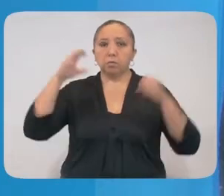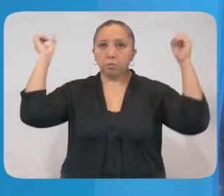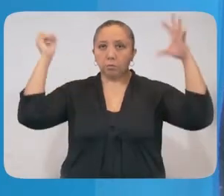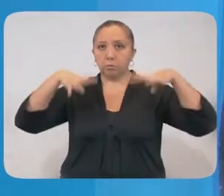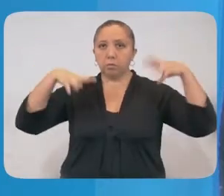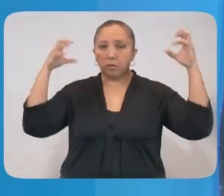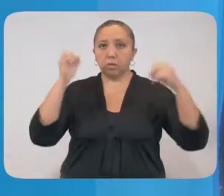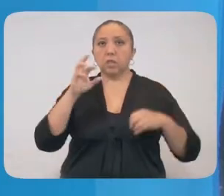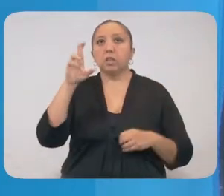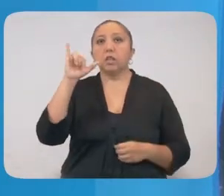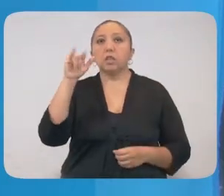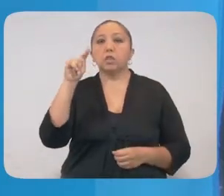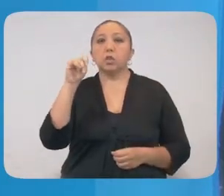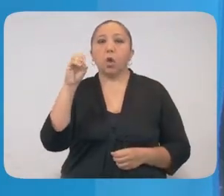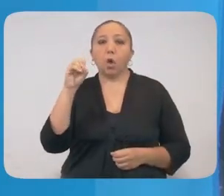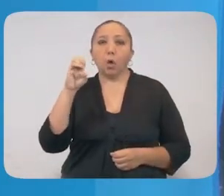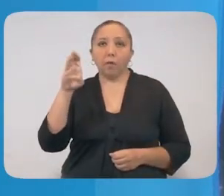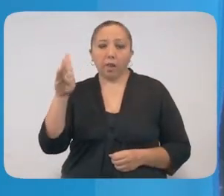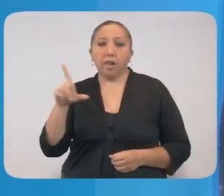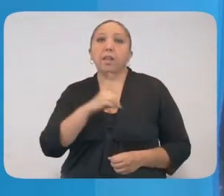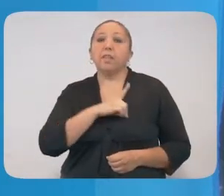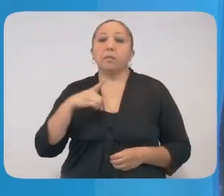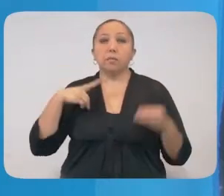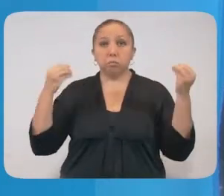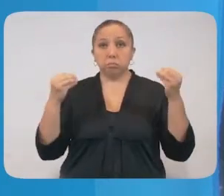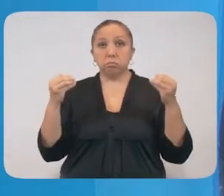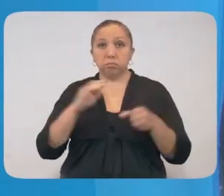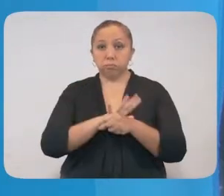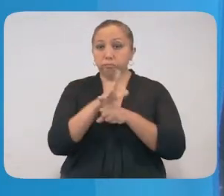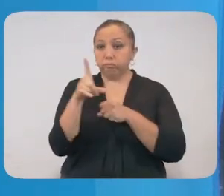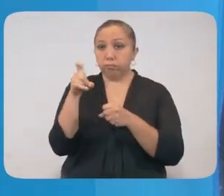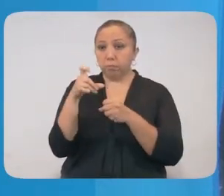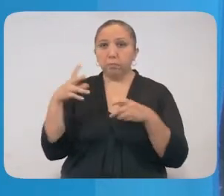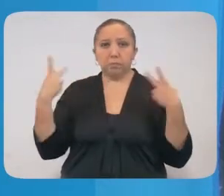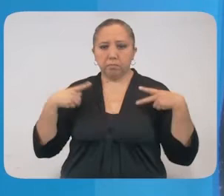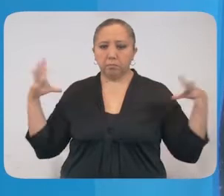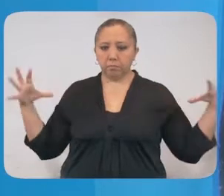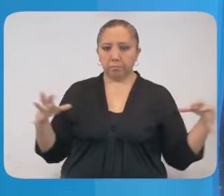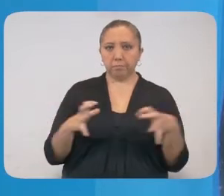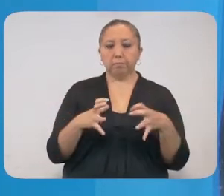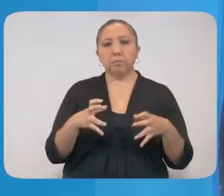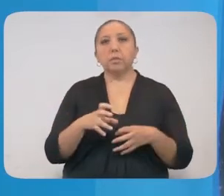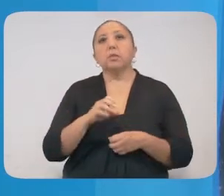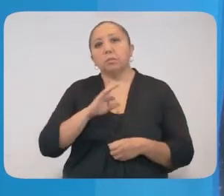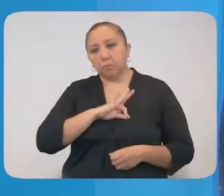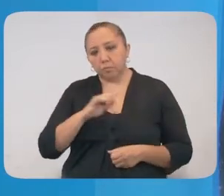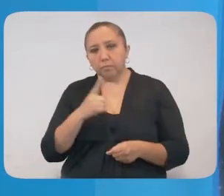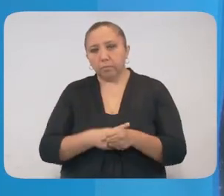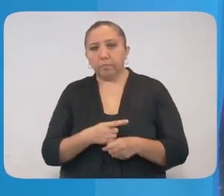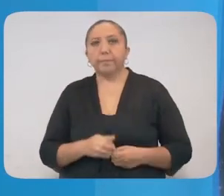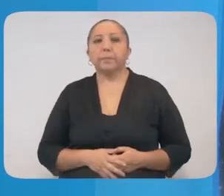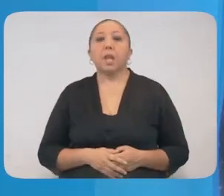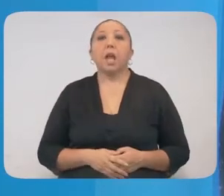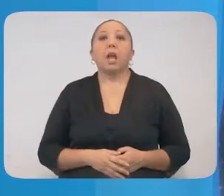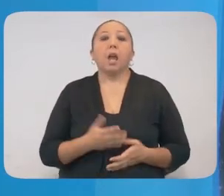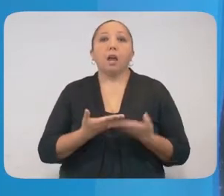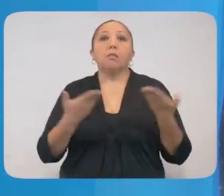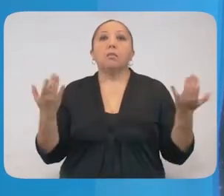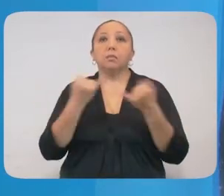Sutsal, Tahmek, Tekash, Timukui, Tishkokop, Tishpewal, Tisimin, Yetel Yashkaba, Utsokuntule Tashetrutal,